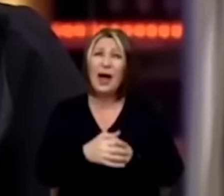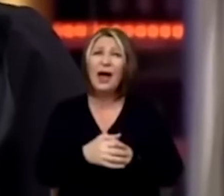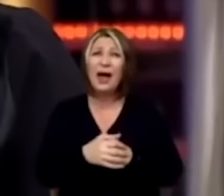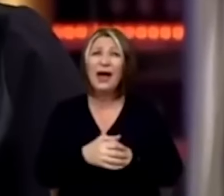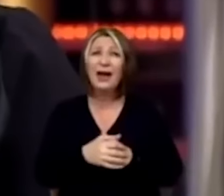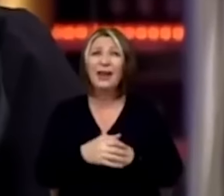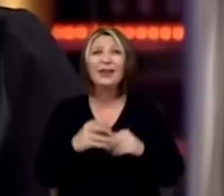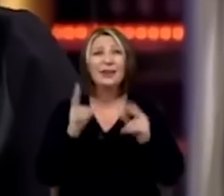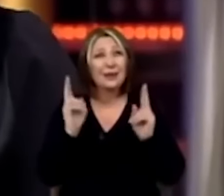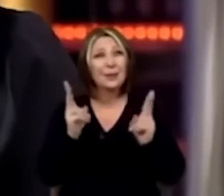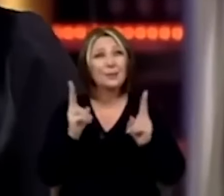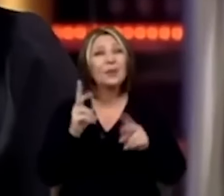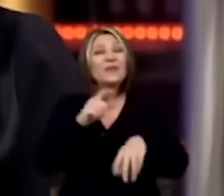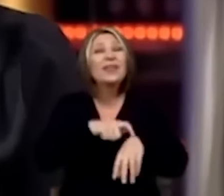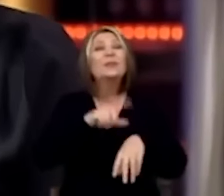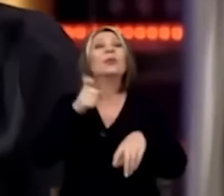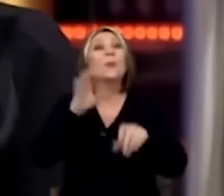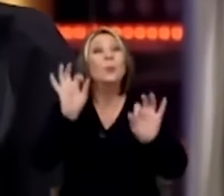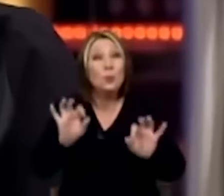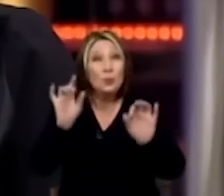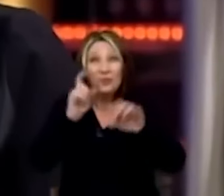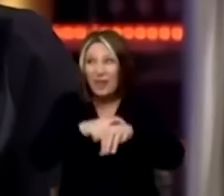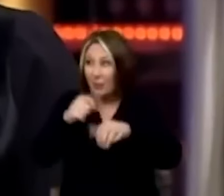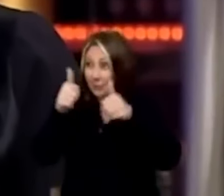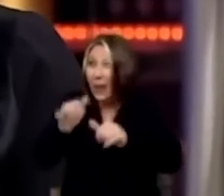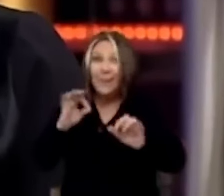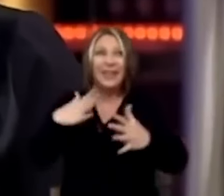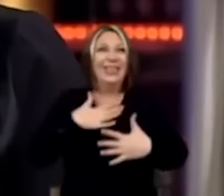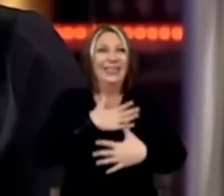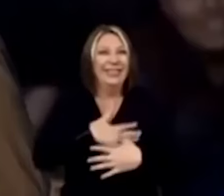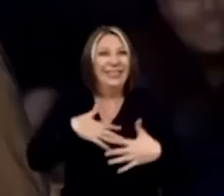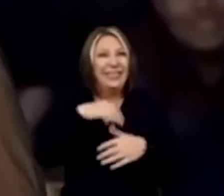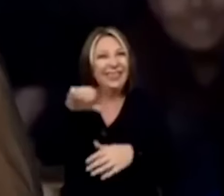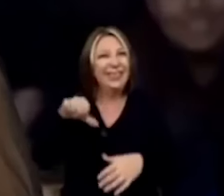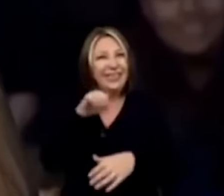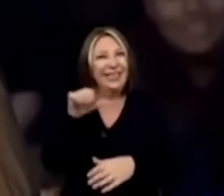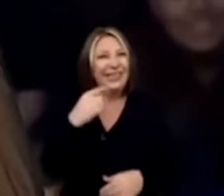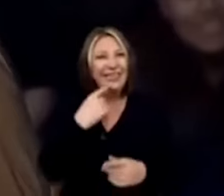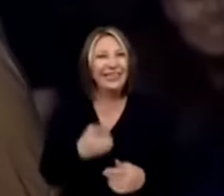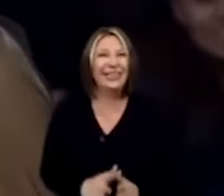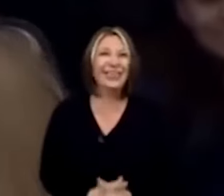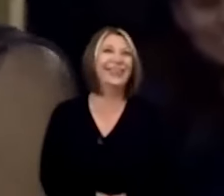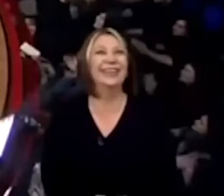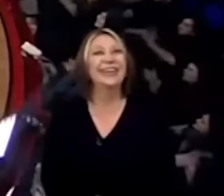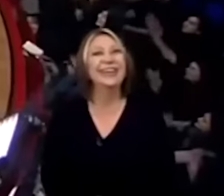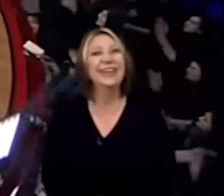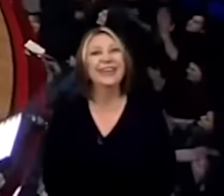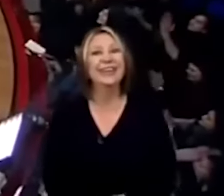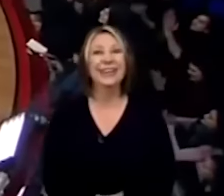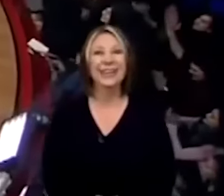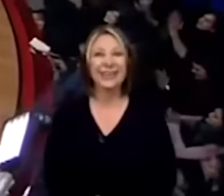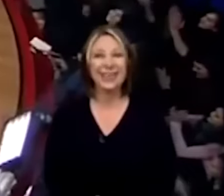oluyor. Genelde vakit bulamıyorum. Bulduğum zaman hemen yağlanıyorum efendim. Harikulade. Bravo.